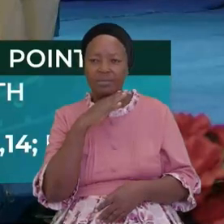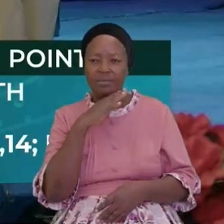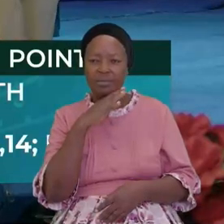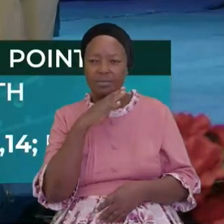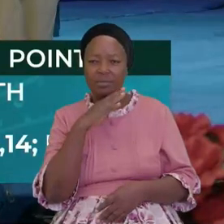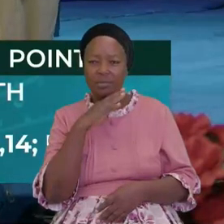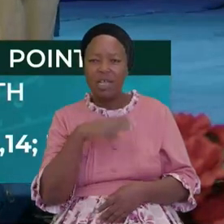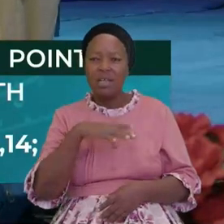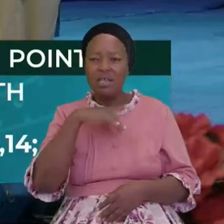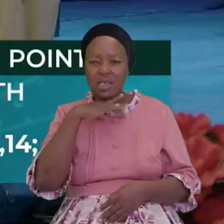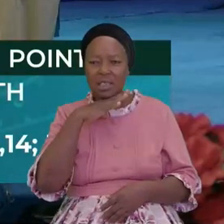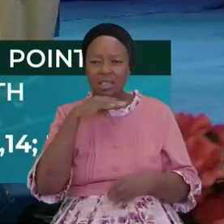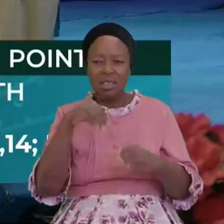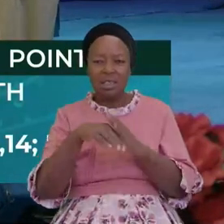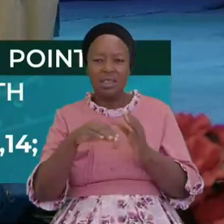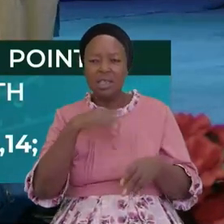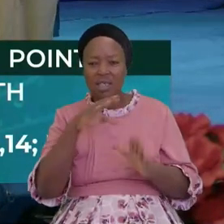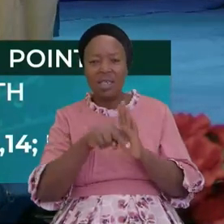une abomination.